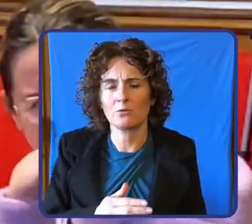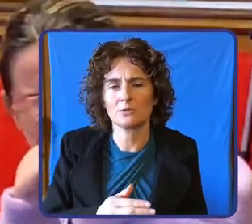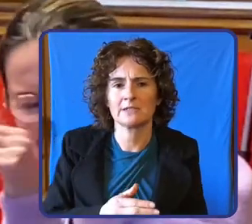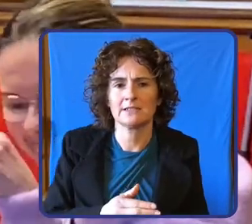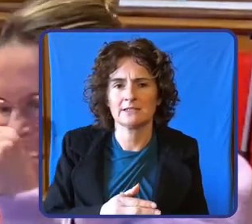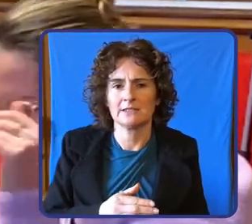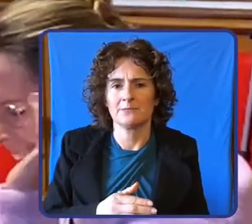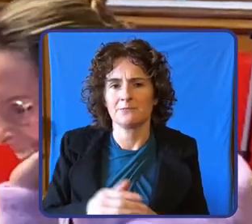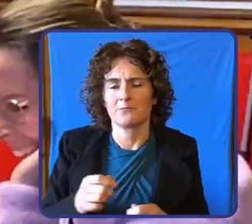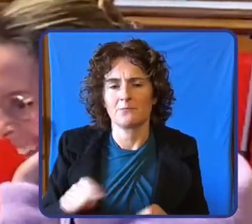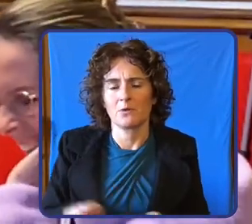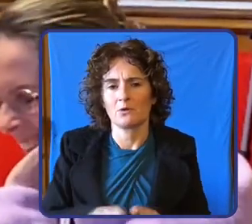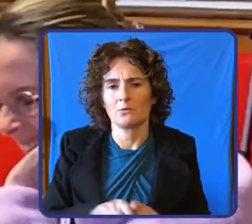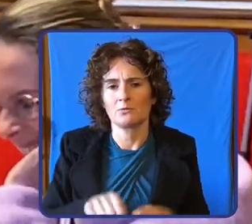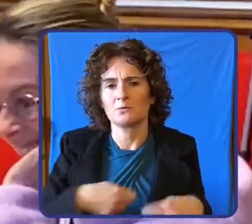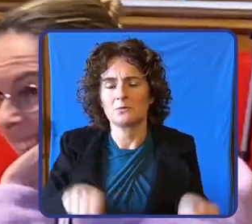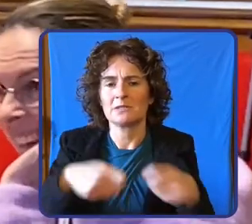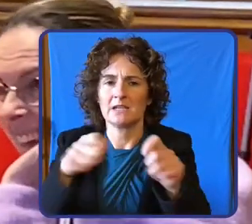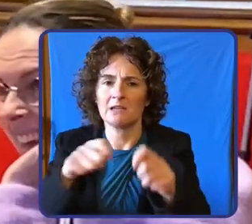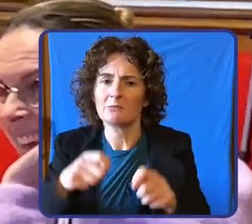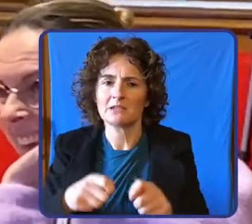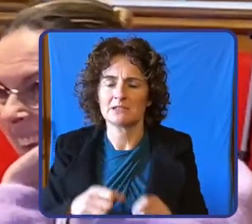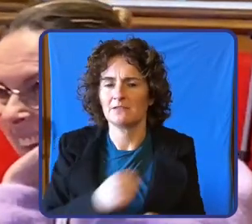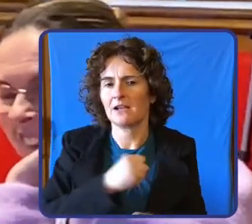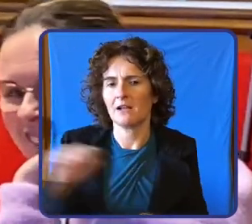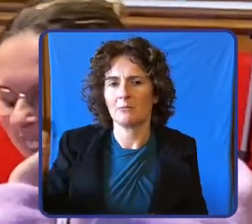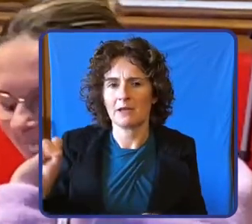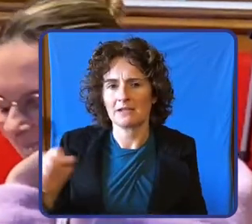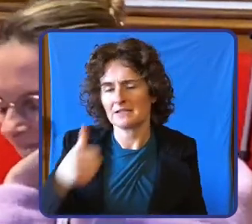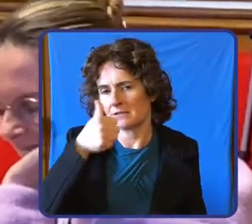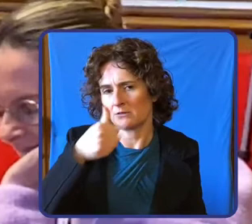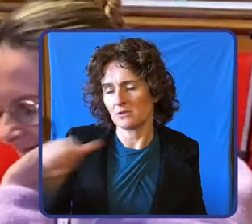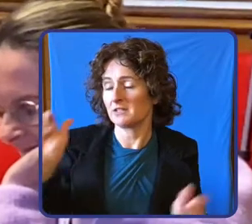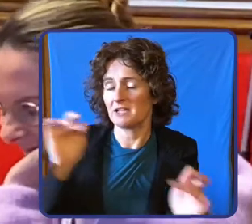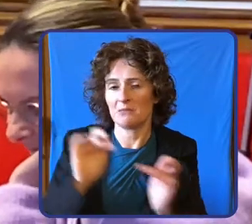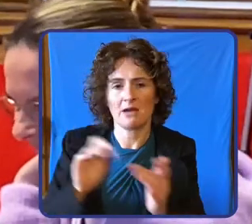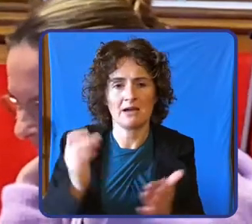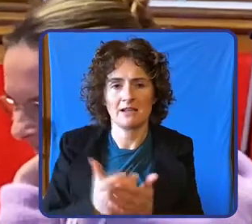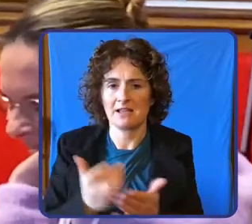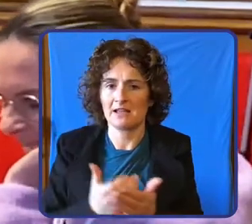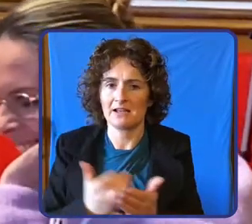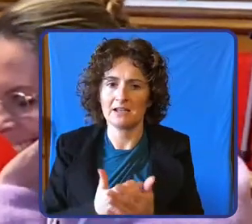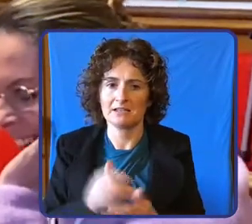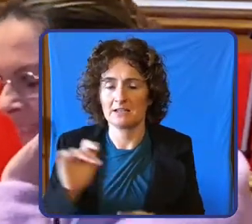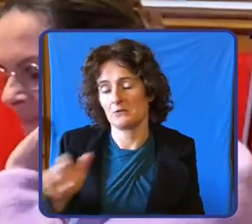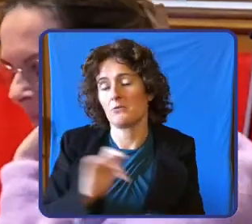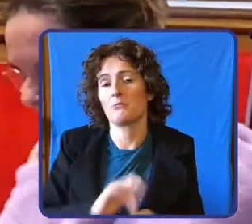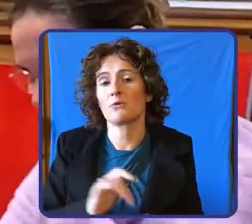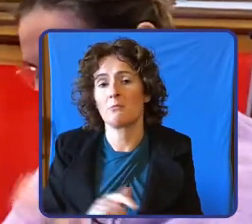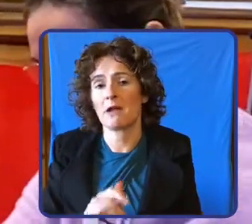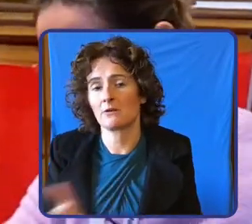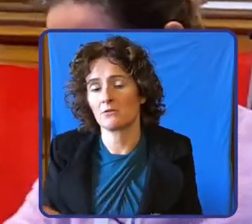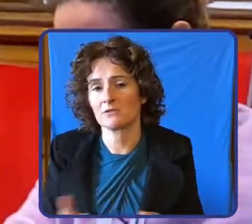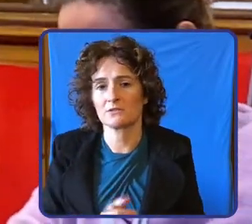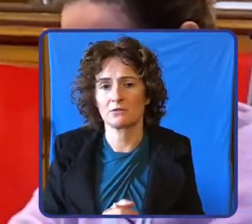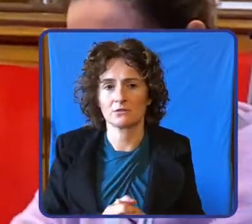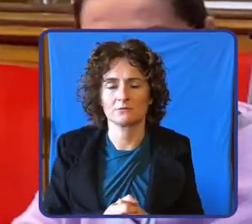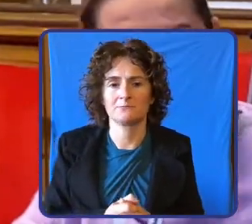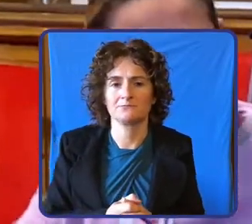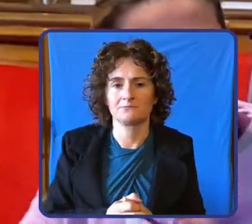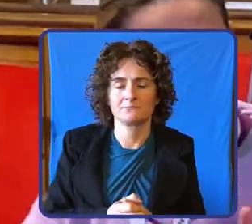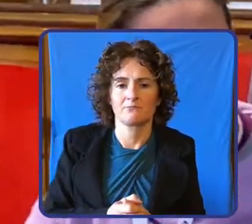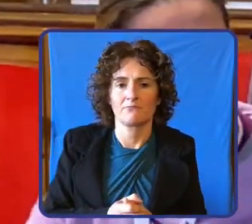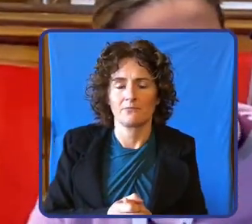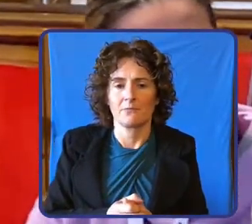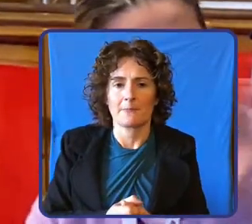akkor sok sikert próbálkozzon, mi bajunk lehet, hát egy-két százalékos párt elfér a többi mellett, ennek egy kicsit